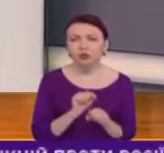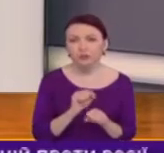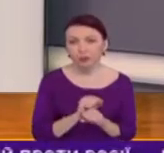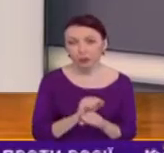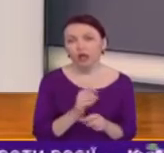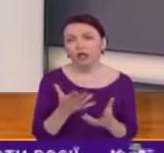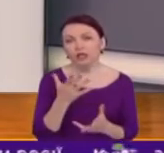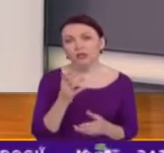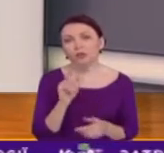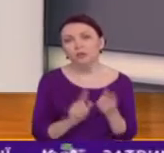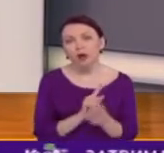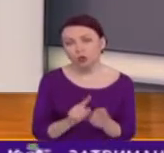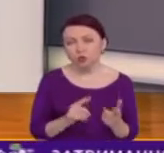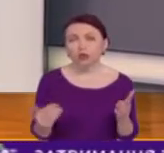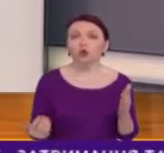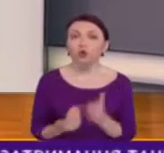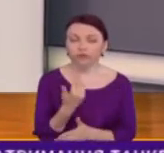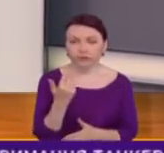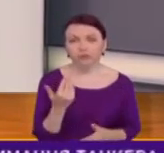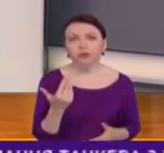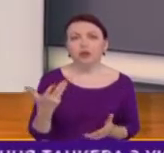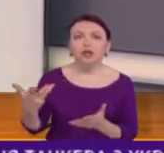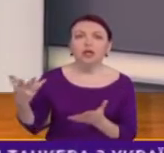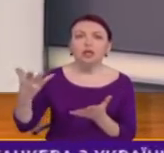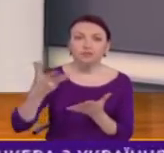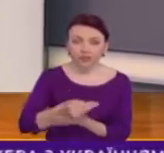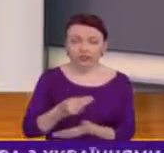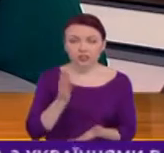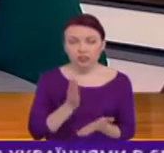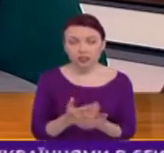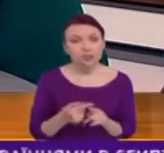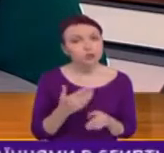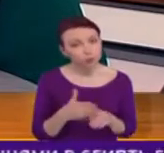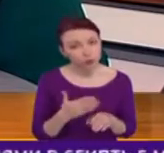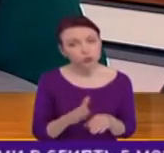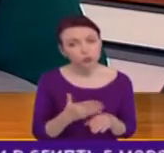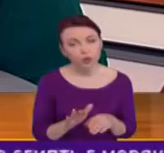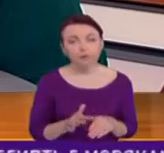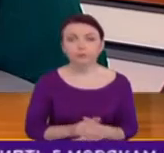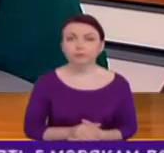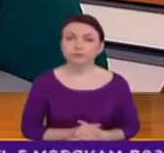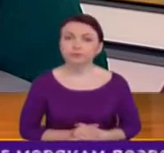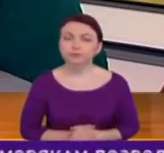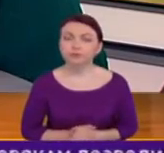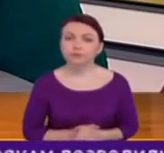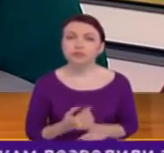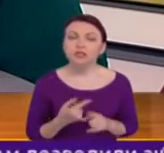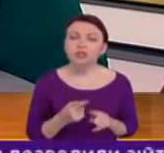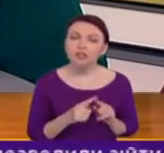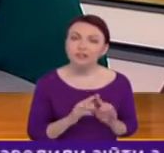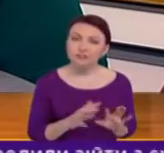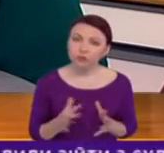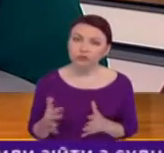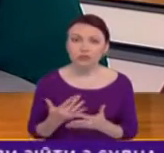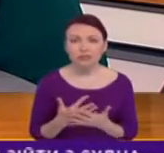поміняються на нові. Тобто інвестори, які зайшли, це ж є процедура, і відбуваються